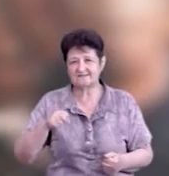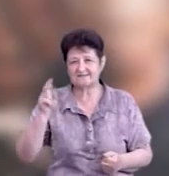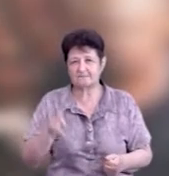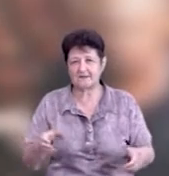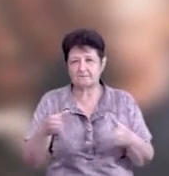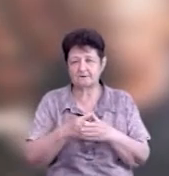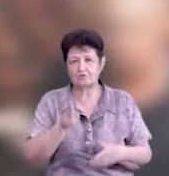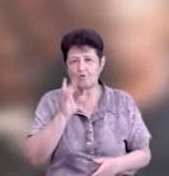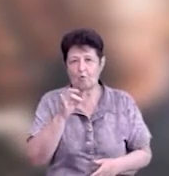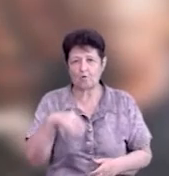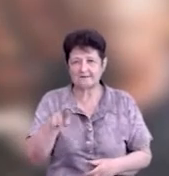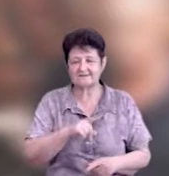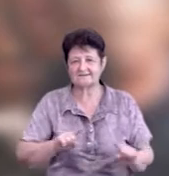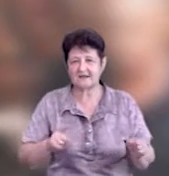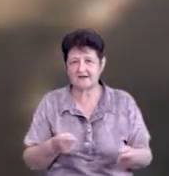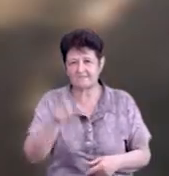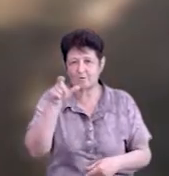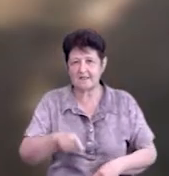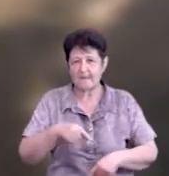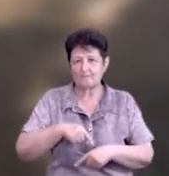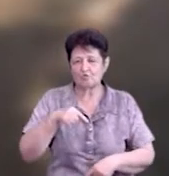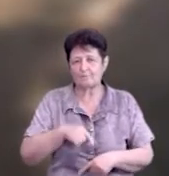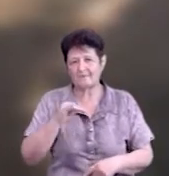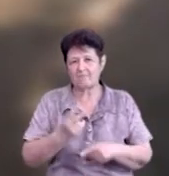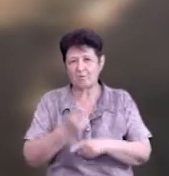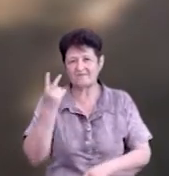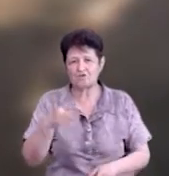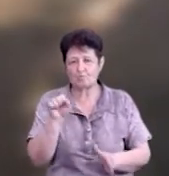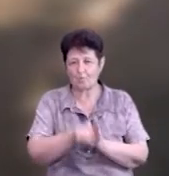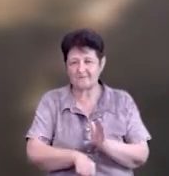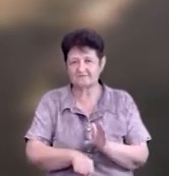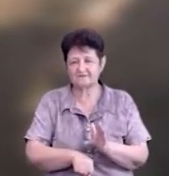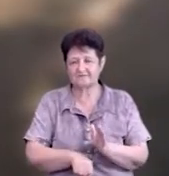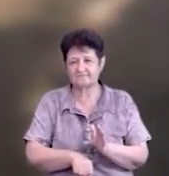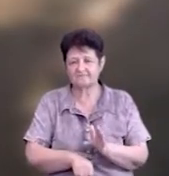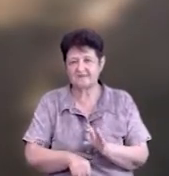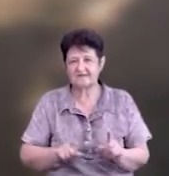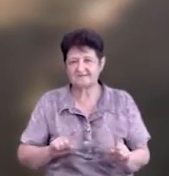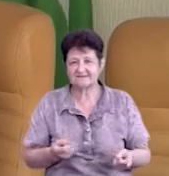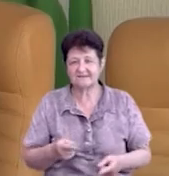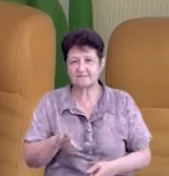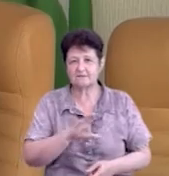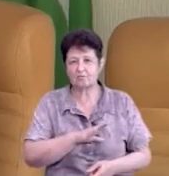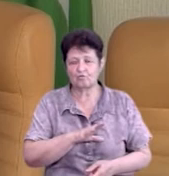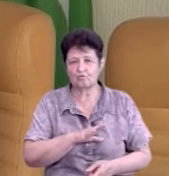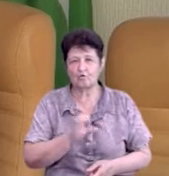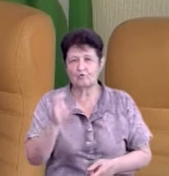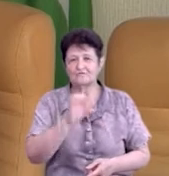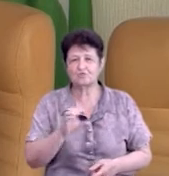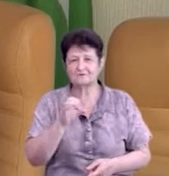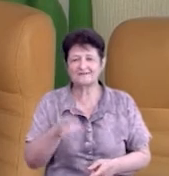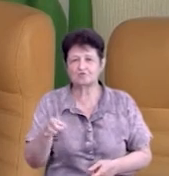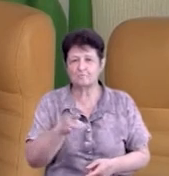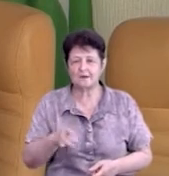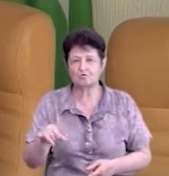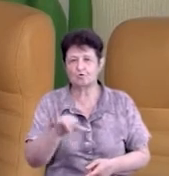спецпідрозділу «КОРД» затримали підозрюваного у подвійному вбивстві. Затримання відбулося у Сосницькому